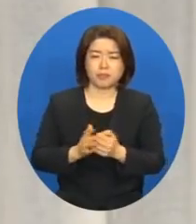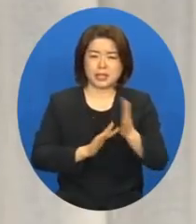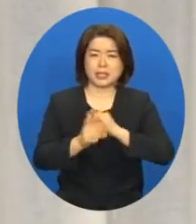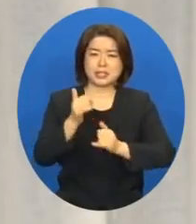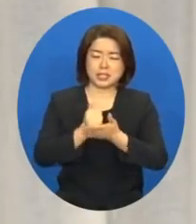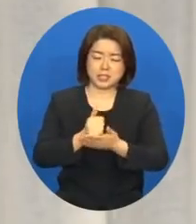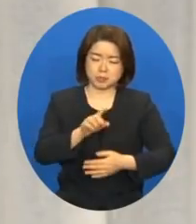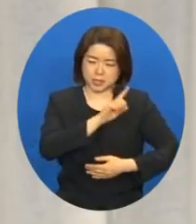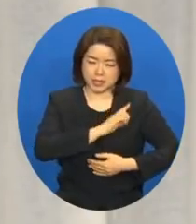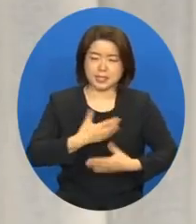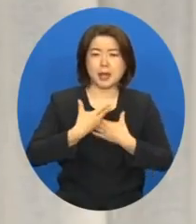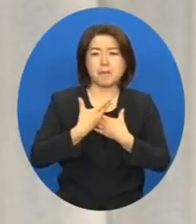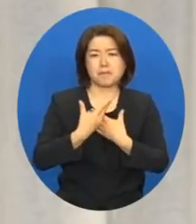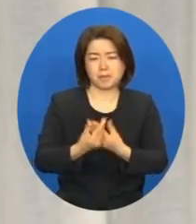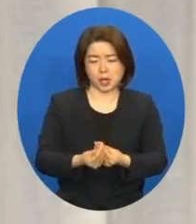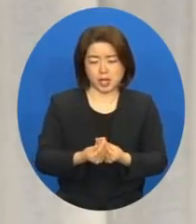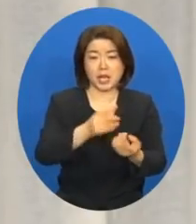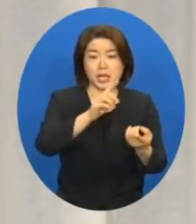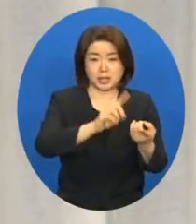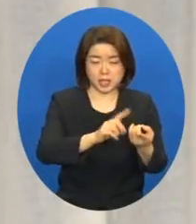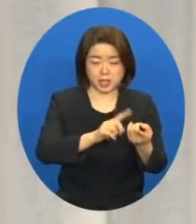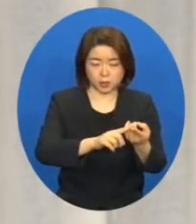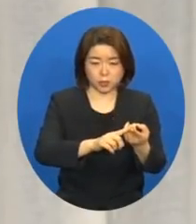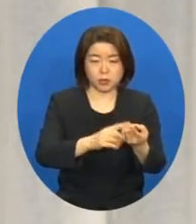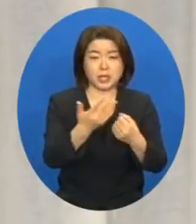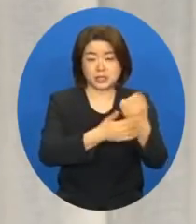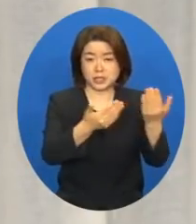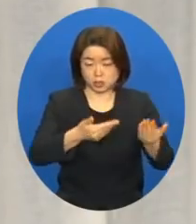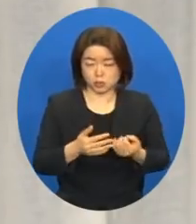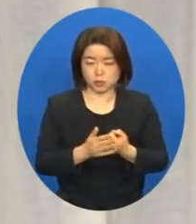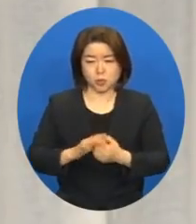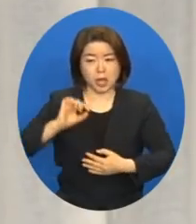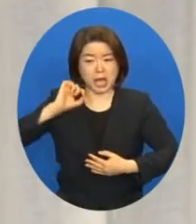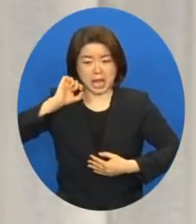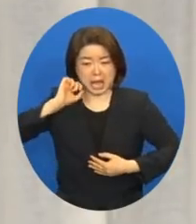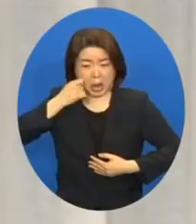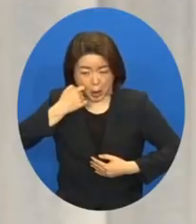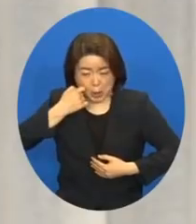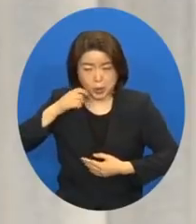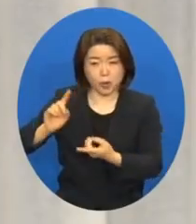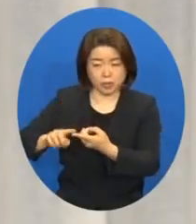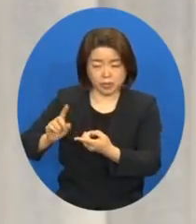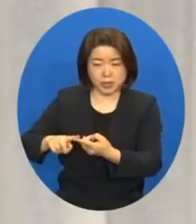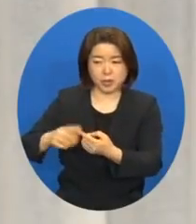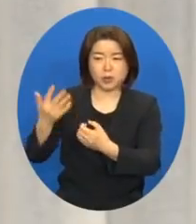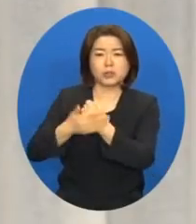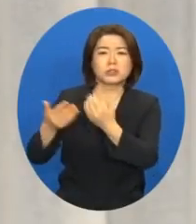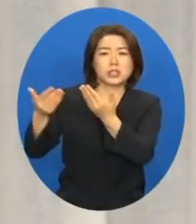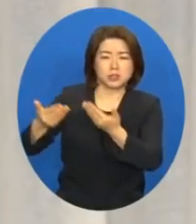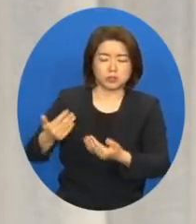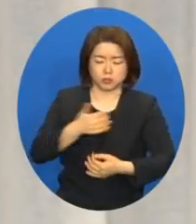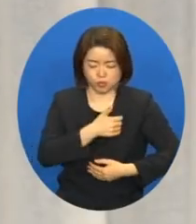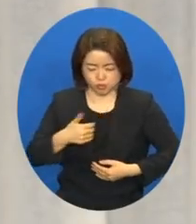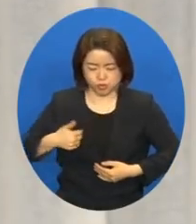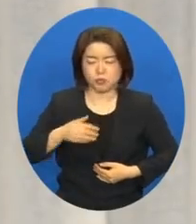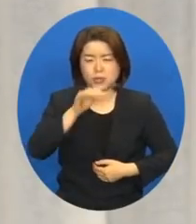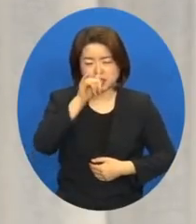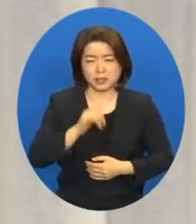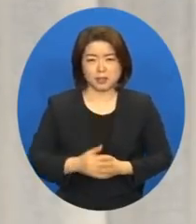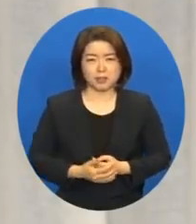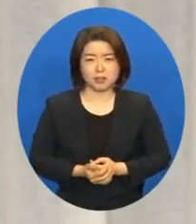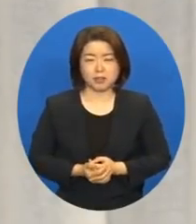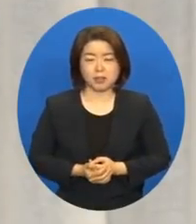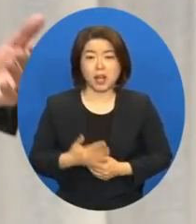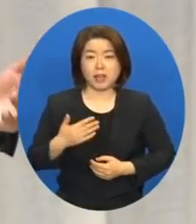가장 편안한 상태에서도 내게 은혜를 주시고 가장 어려운 상태에서도 그분의 은혜는 충분하기 때문이다.